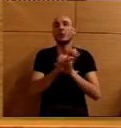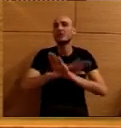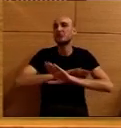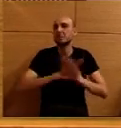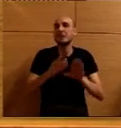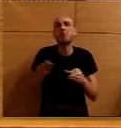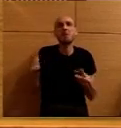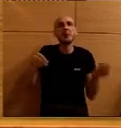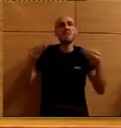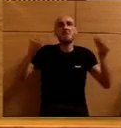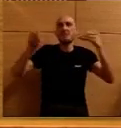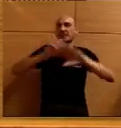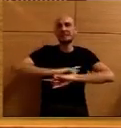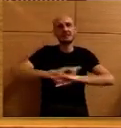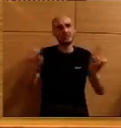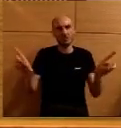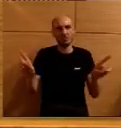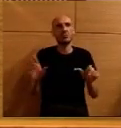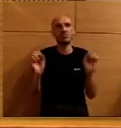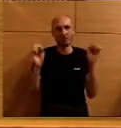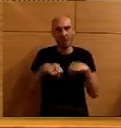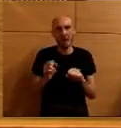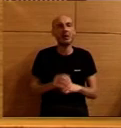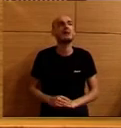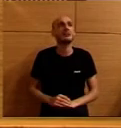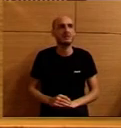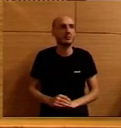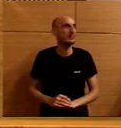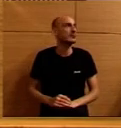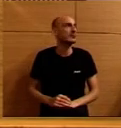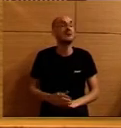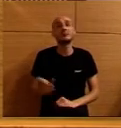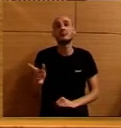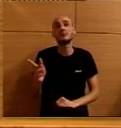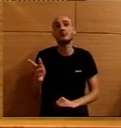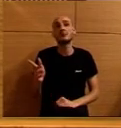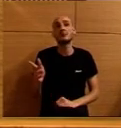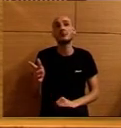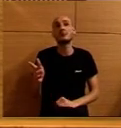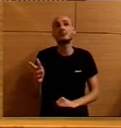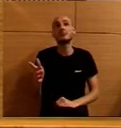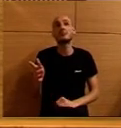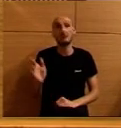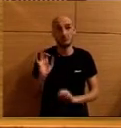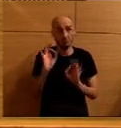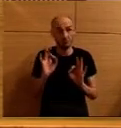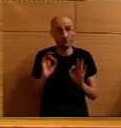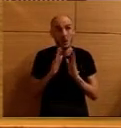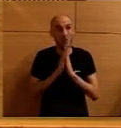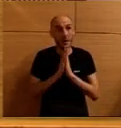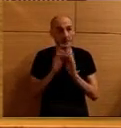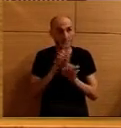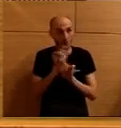ficar el minut este que fan en el Congrés dels Diputats, un minut, i estar pendent. Si les precs i preguntes siguin precs i preguntes. Així